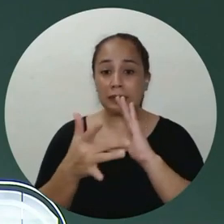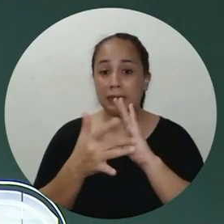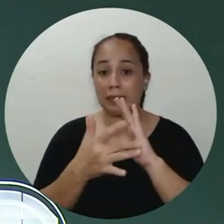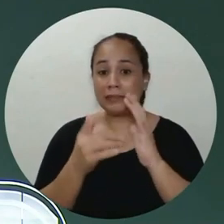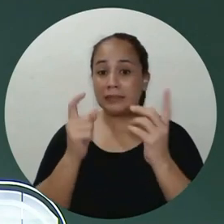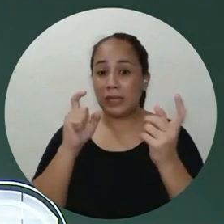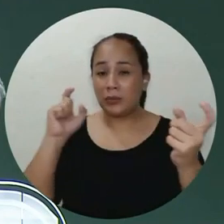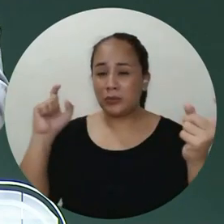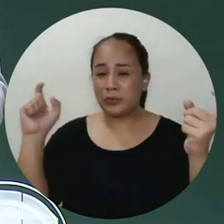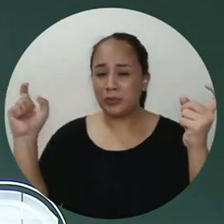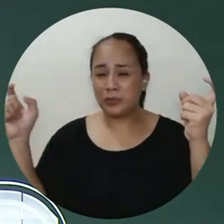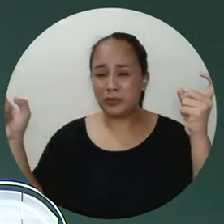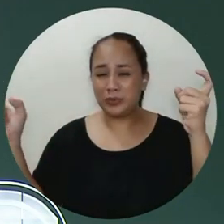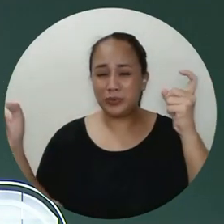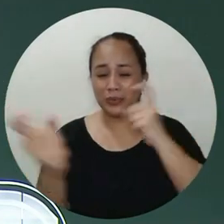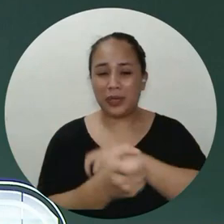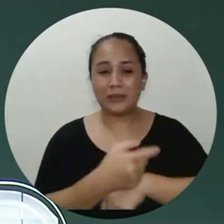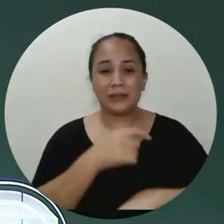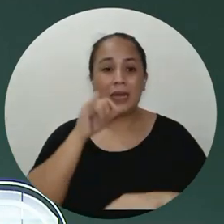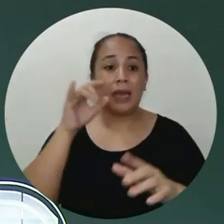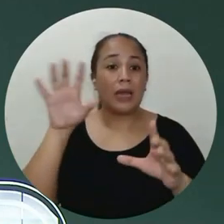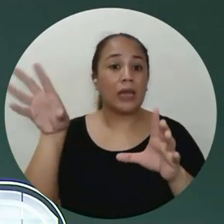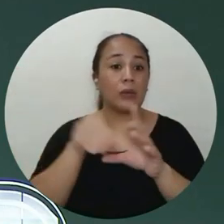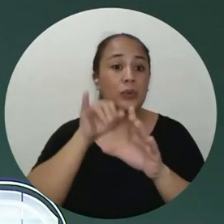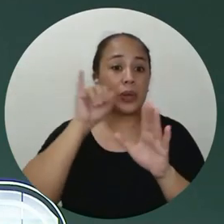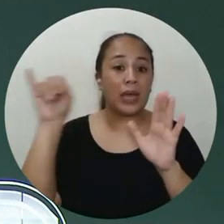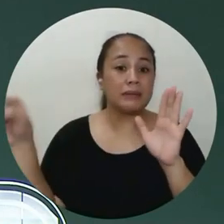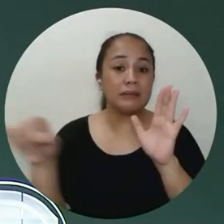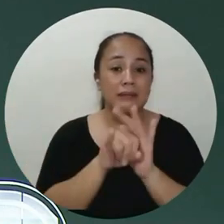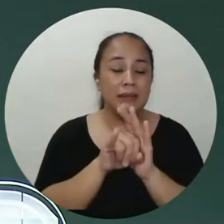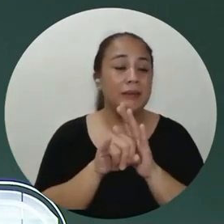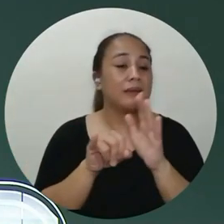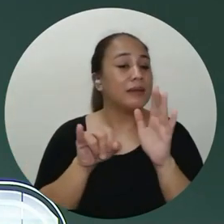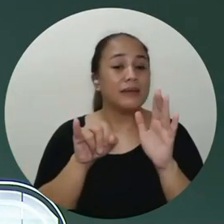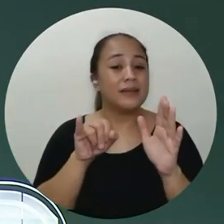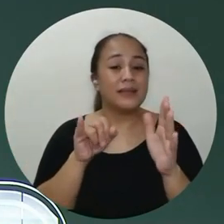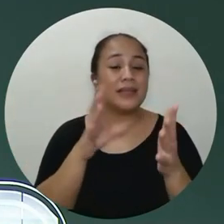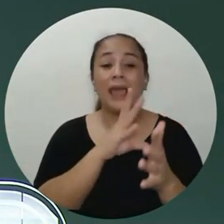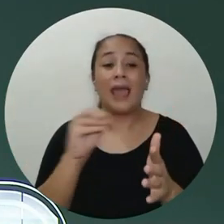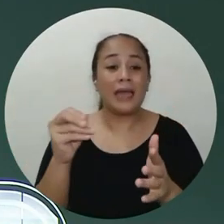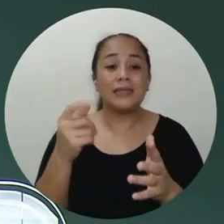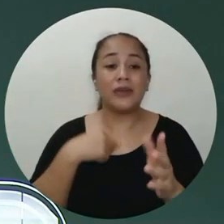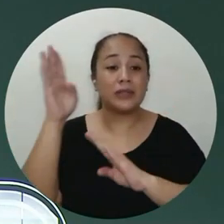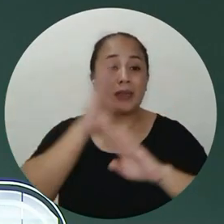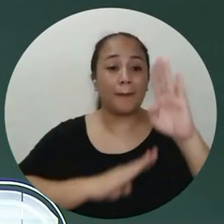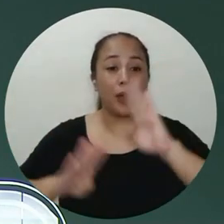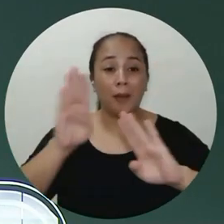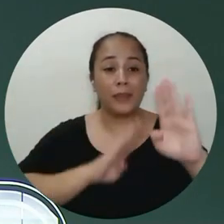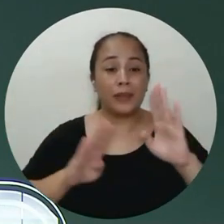the identity of humans and even the problems of man's life. 이런 시대에 여러분이